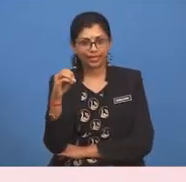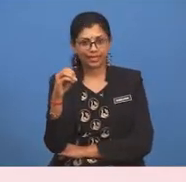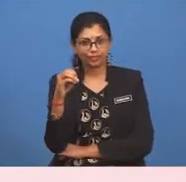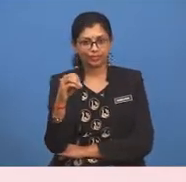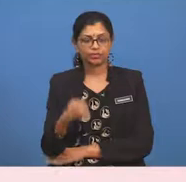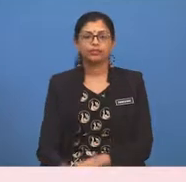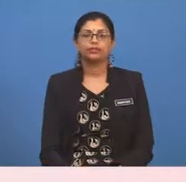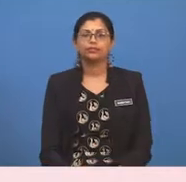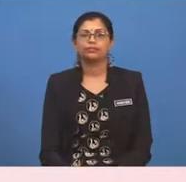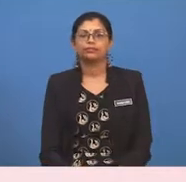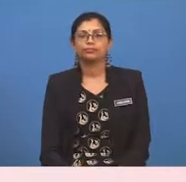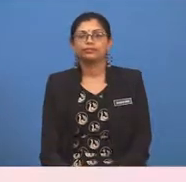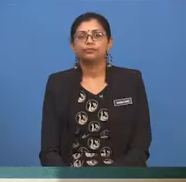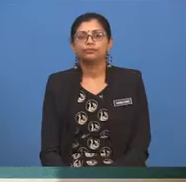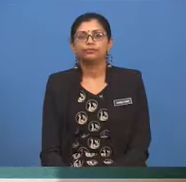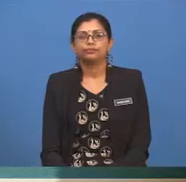340%.